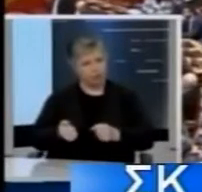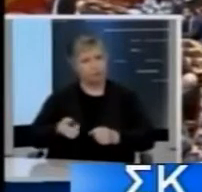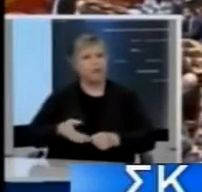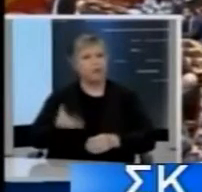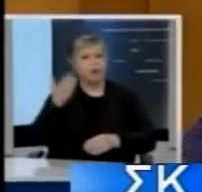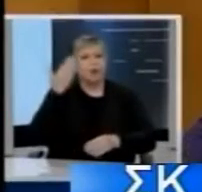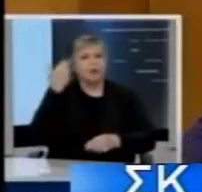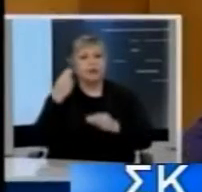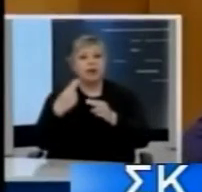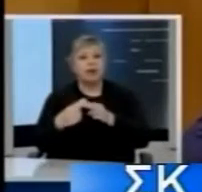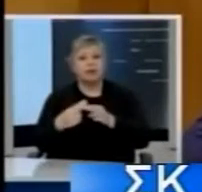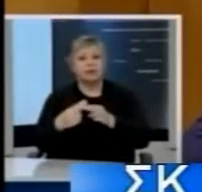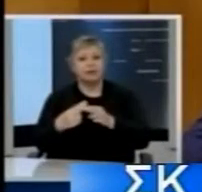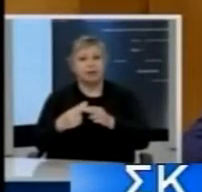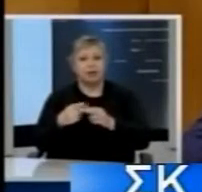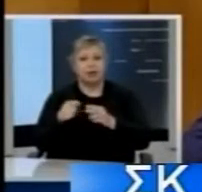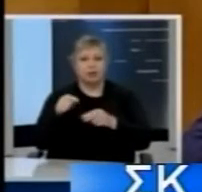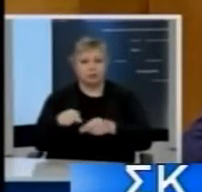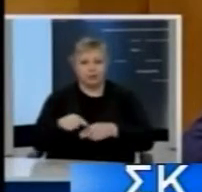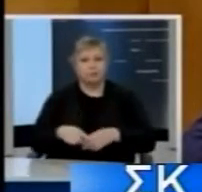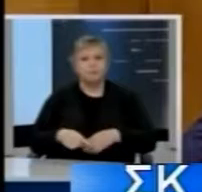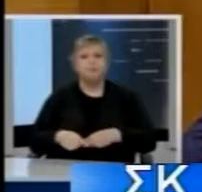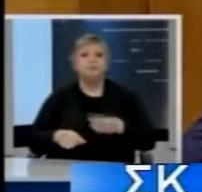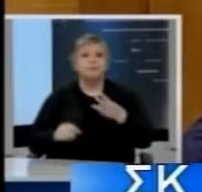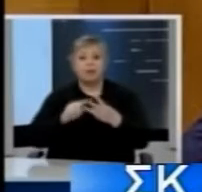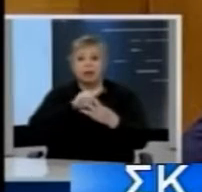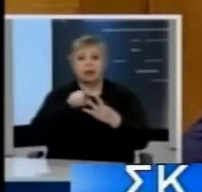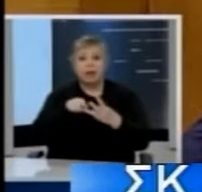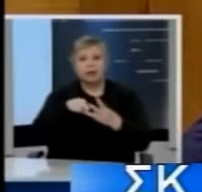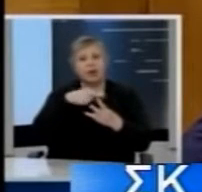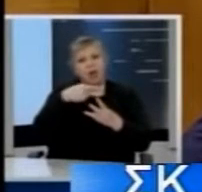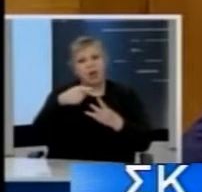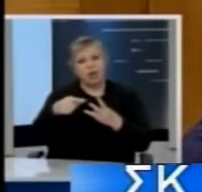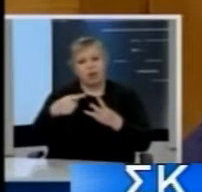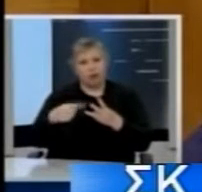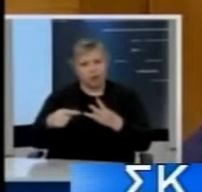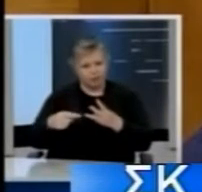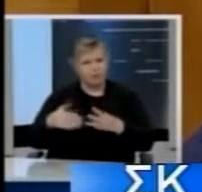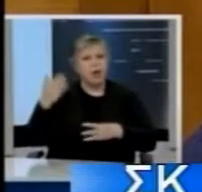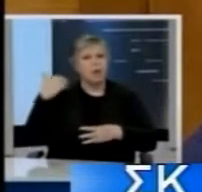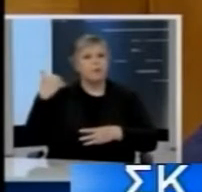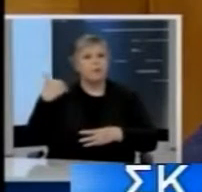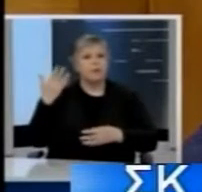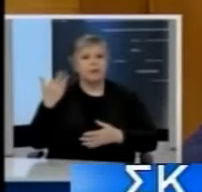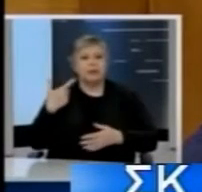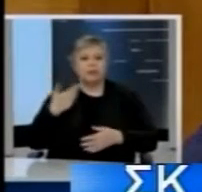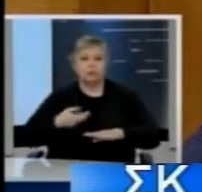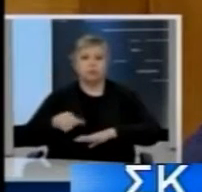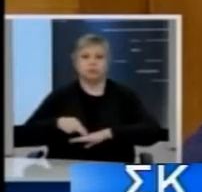κάποια παραδείγματα τα οποία είπα στην Διεθνή Έκθεση Θεσσαλονίκης τότε που την επόμενη μέρα